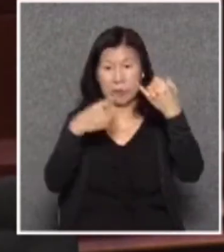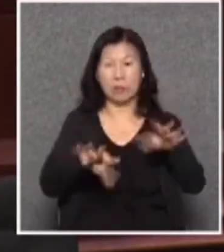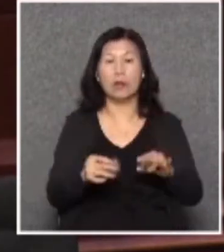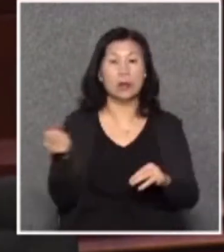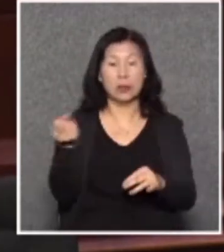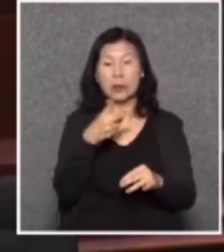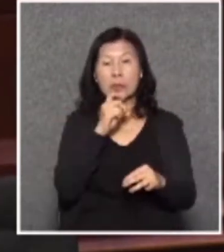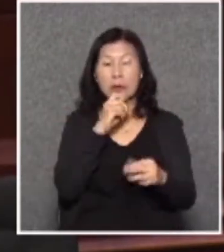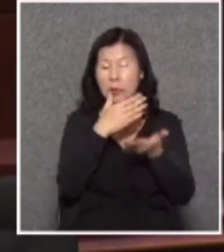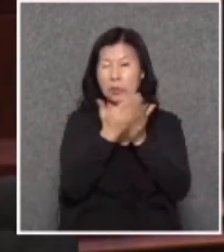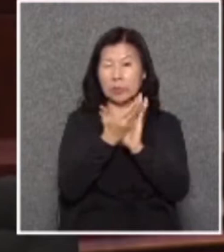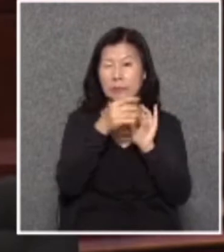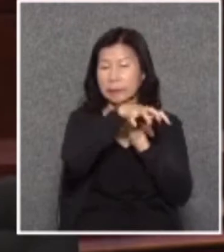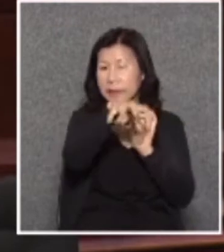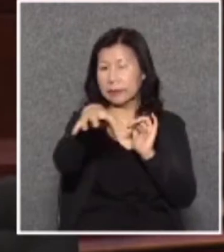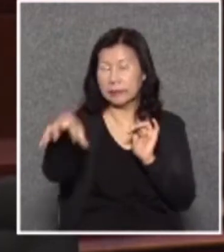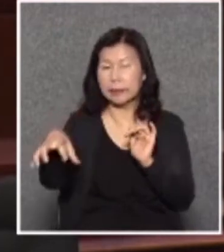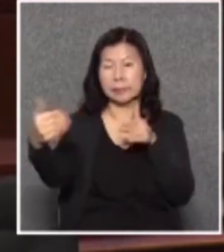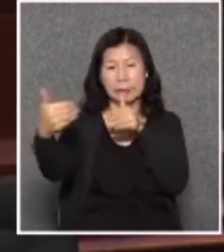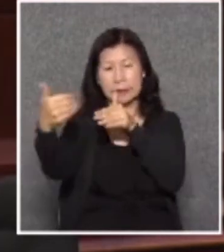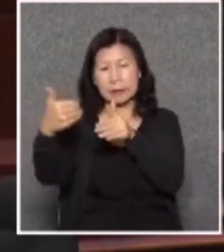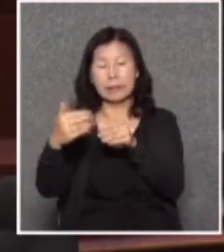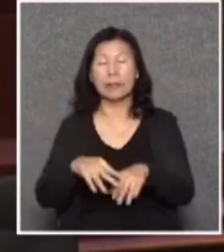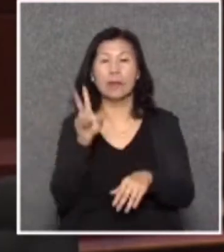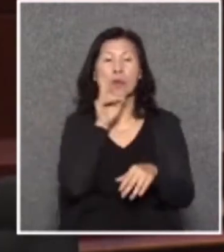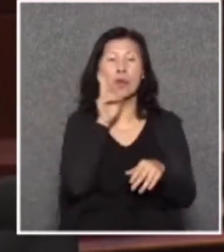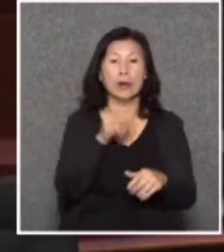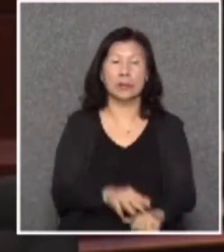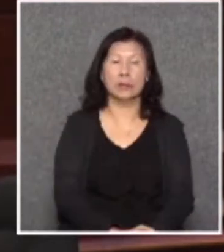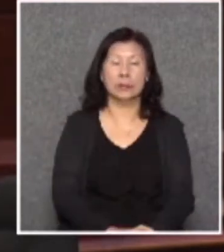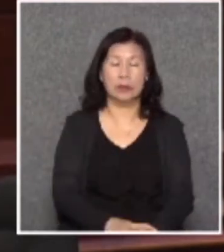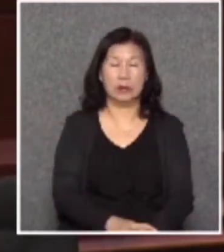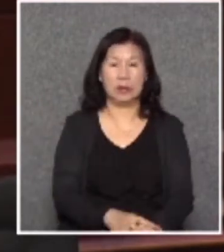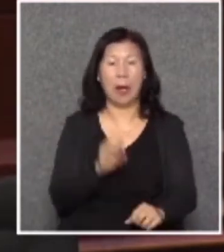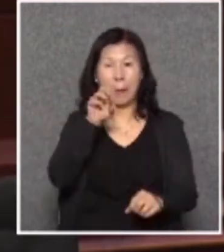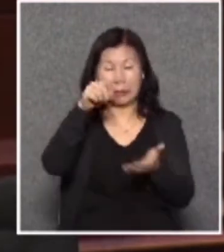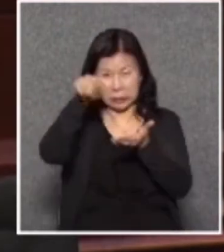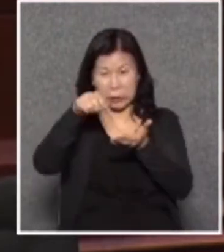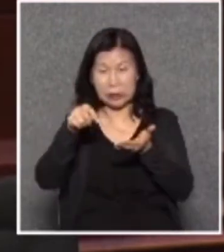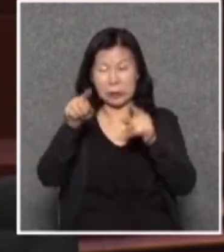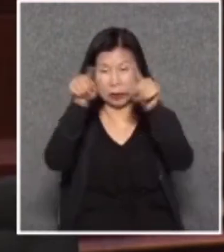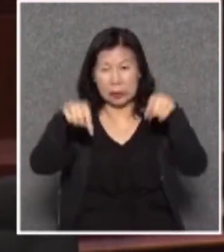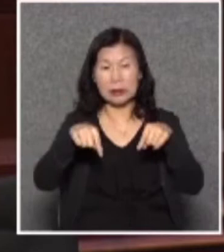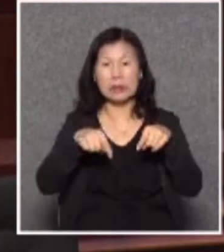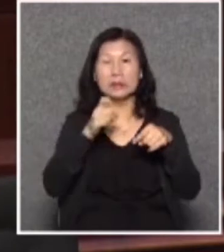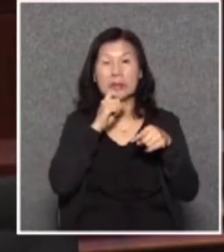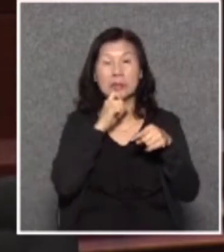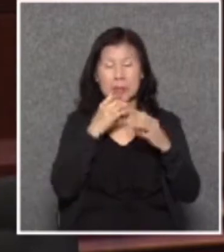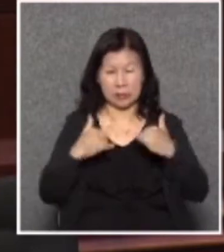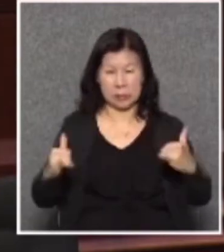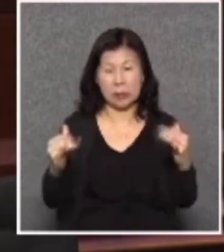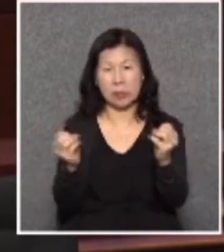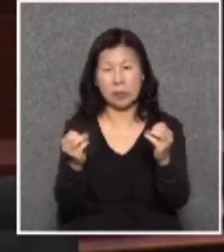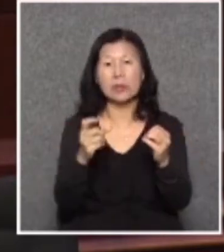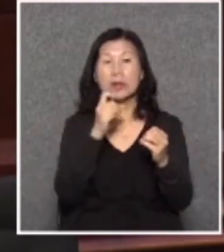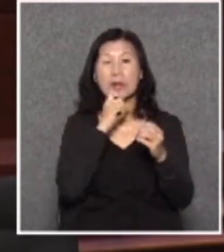透過不同的渠道，例如用問卷調查、焦點小組、